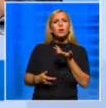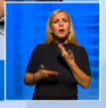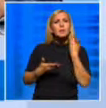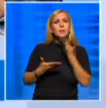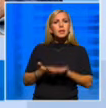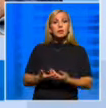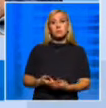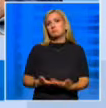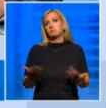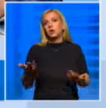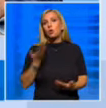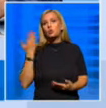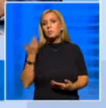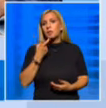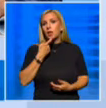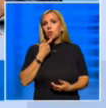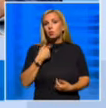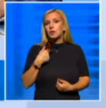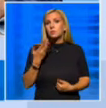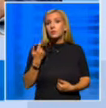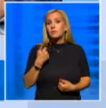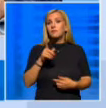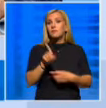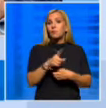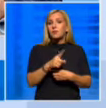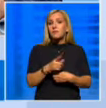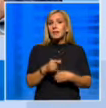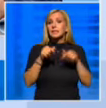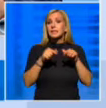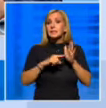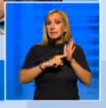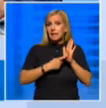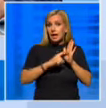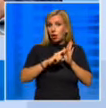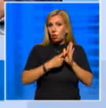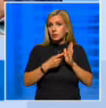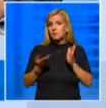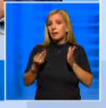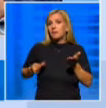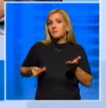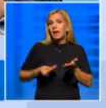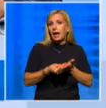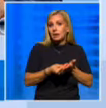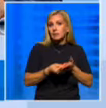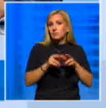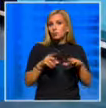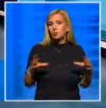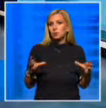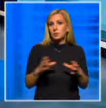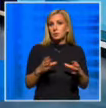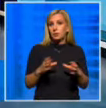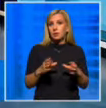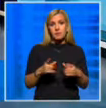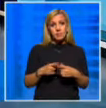Още миналата година, когато бяхме в управлението, тези закони бяха вкарани в Народното събрание. В